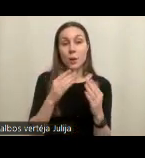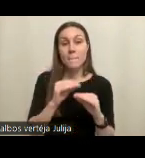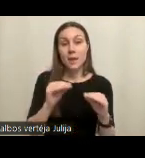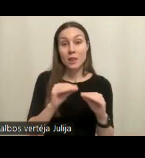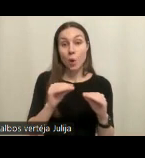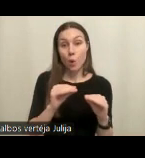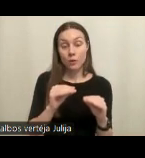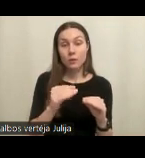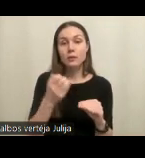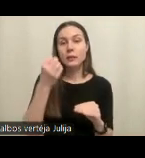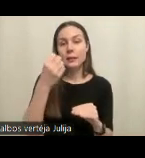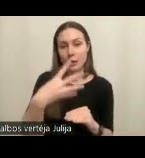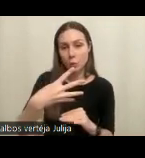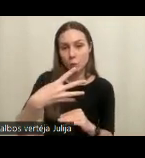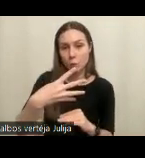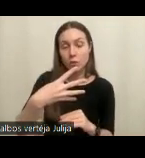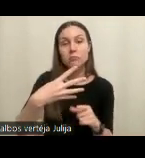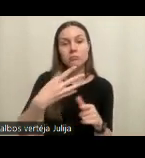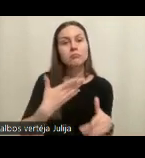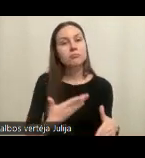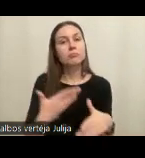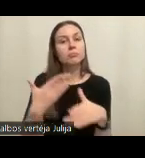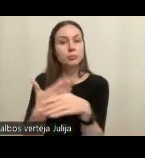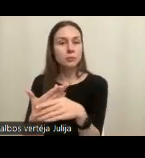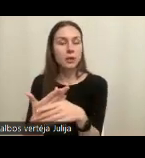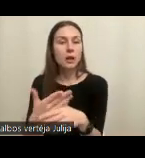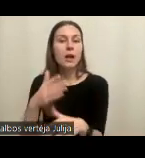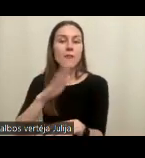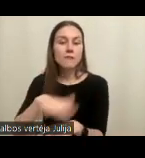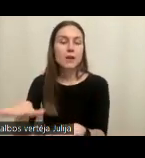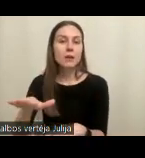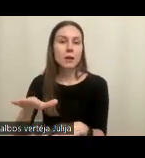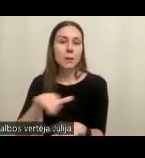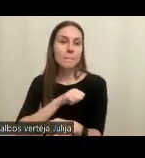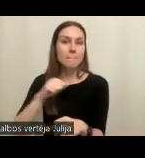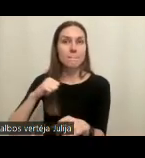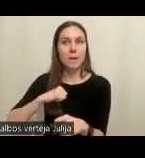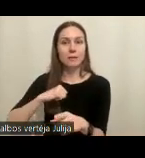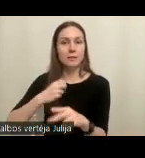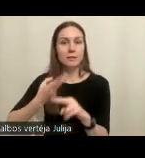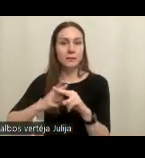pedagogikos, kurios padeda vaikams tapti valingais skaitytojais. Pirma,